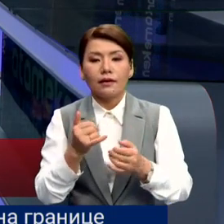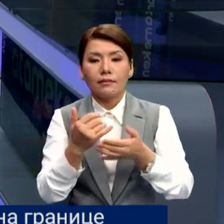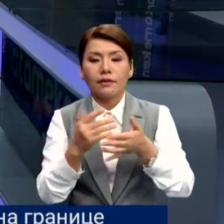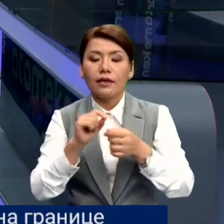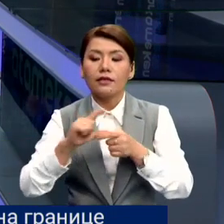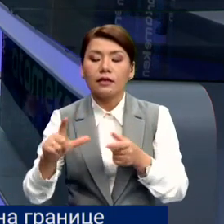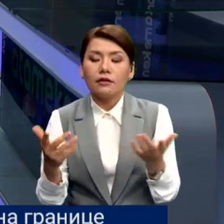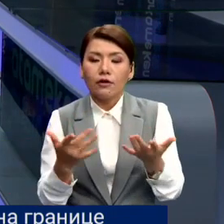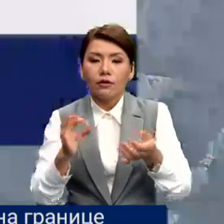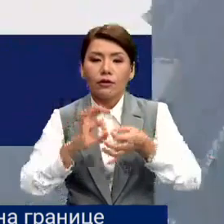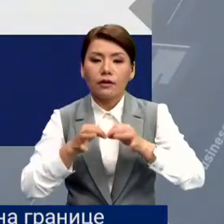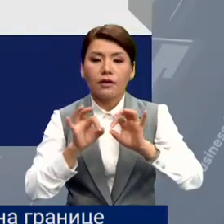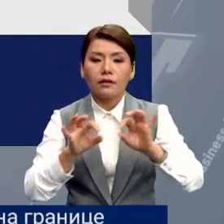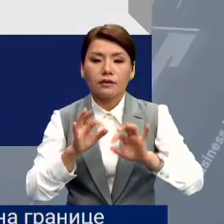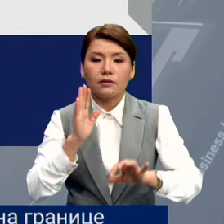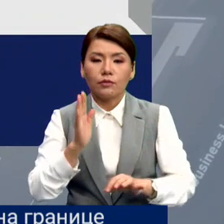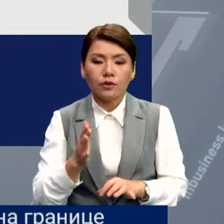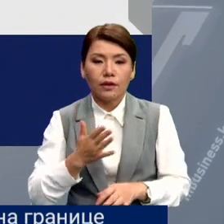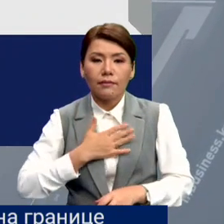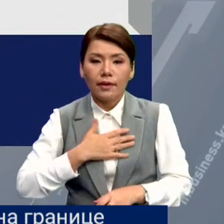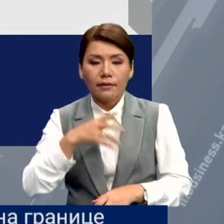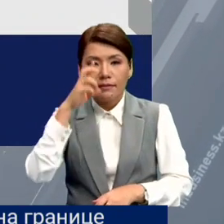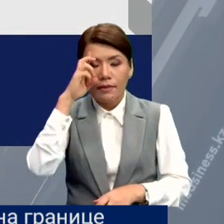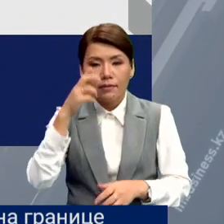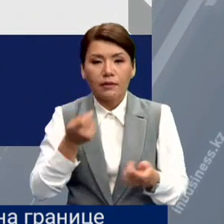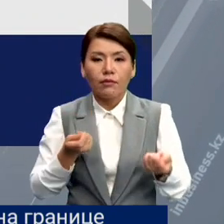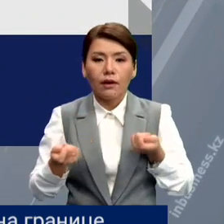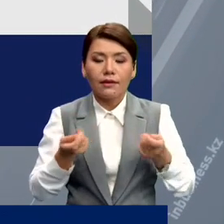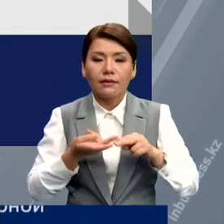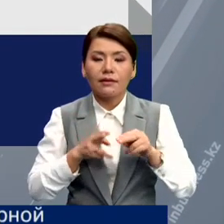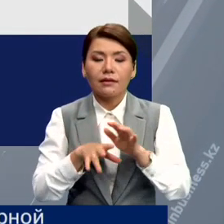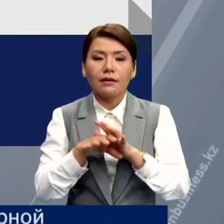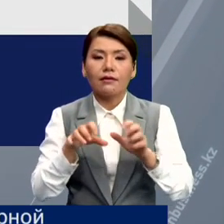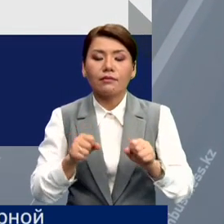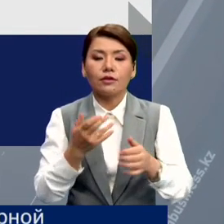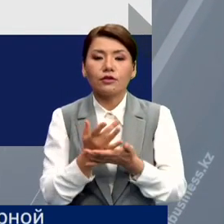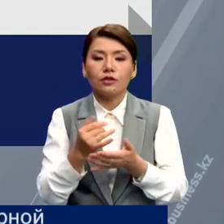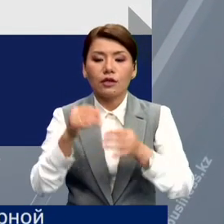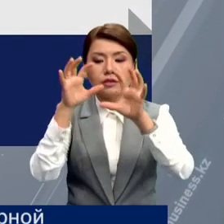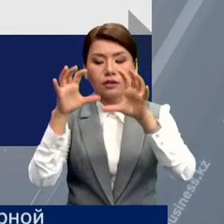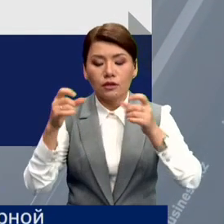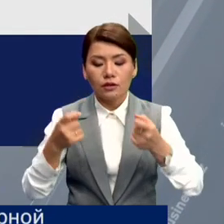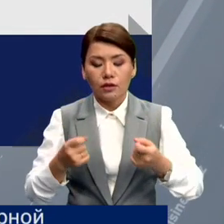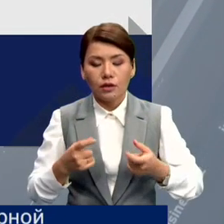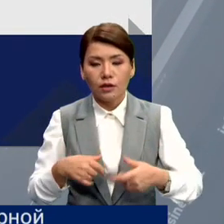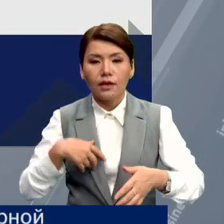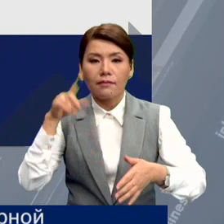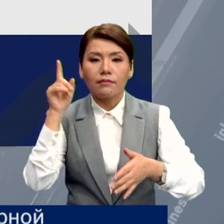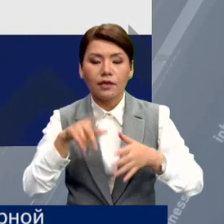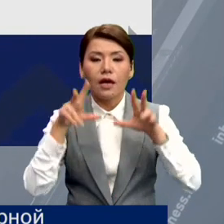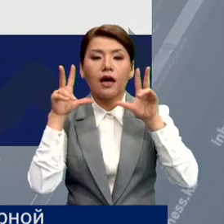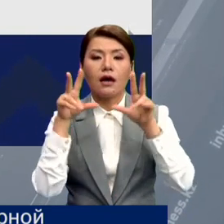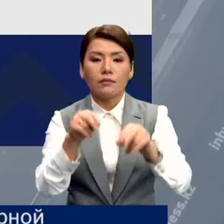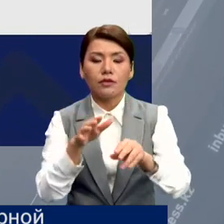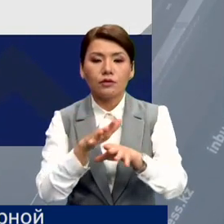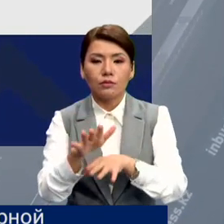үндеуде. Мен мемлекет басшысы ретінде сайлау науқаны қатаң түрде заңға сәйкес өтетініне кепілдік беремін. Оны отандық